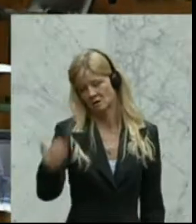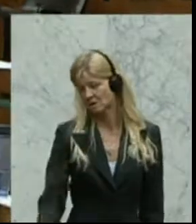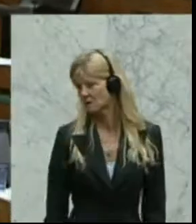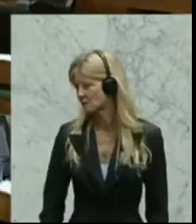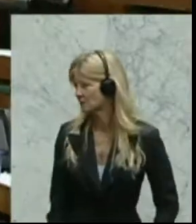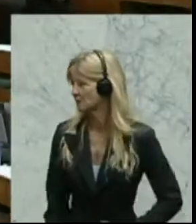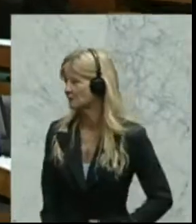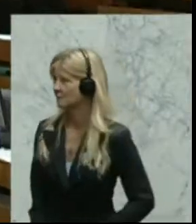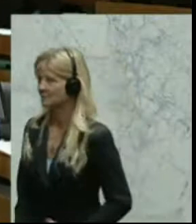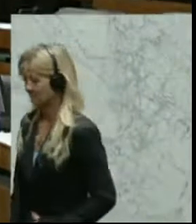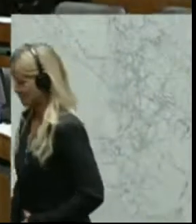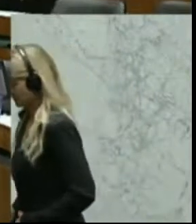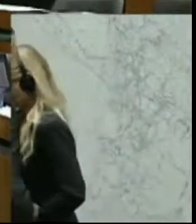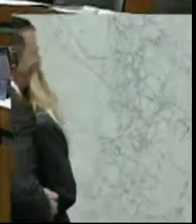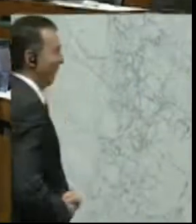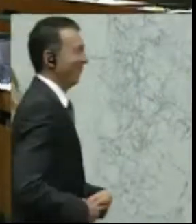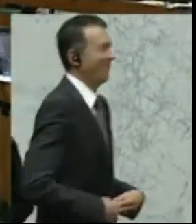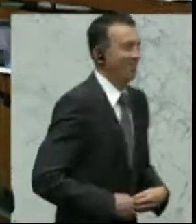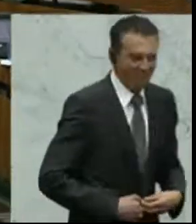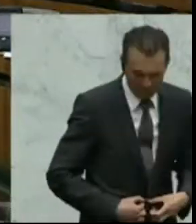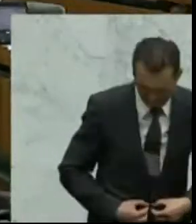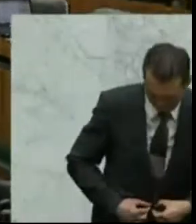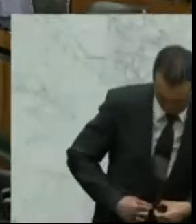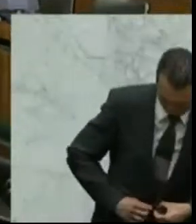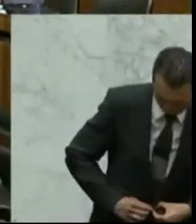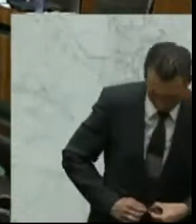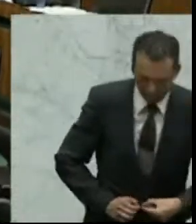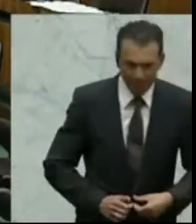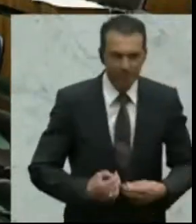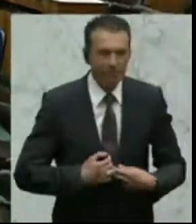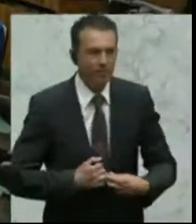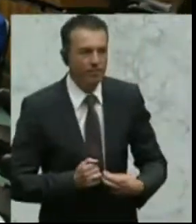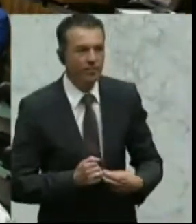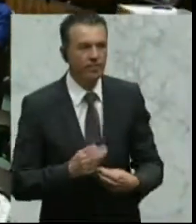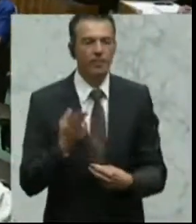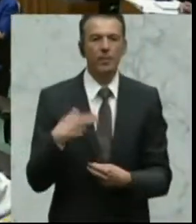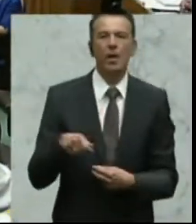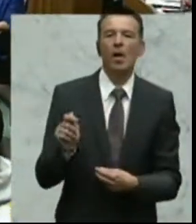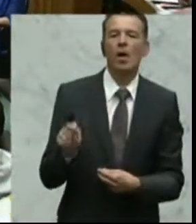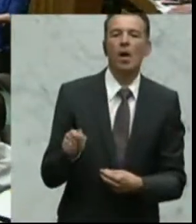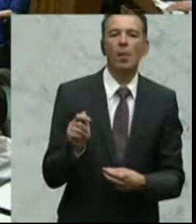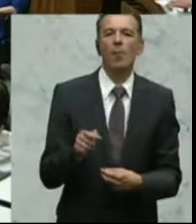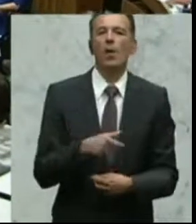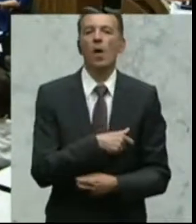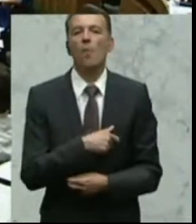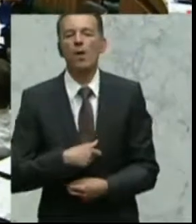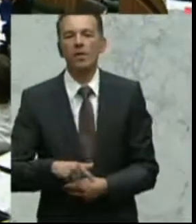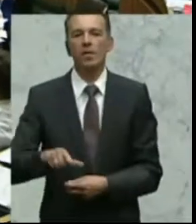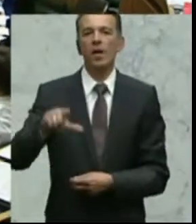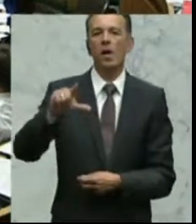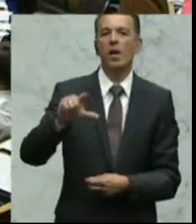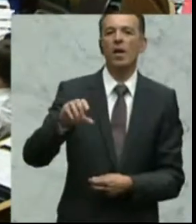und mittlerer Einkommen sei höchst an der Zeit, argumentiert Bruno Rossmann, Budgetsprecher der Grünen, und fordert eine Steuerreform schon